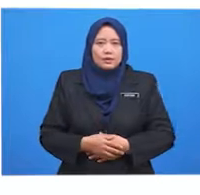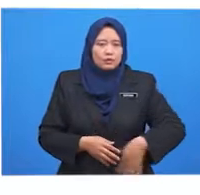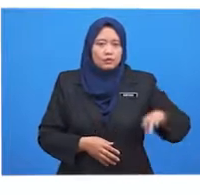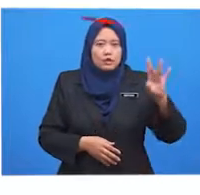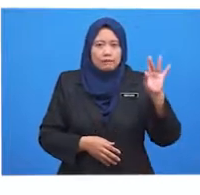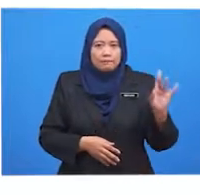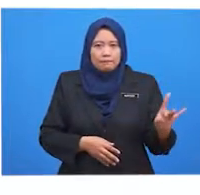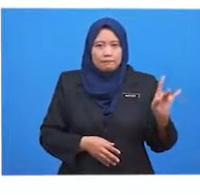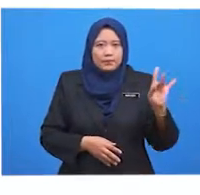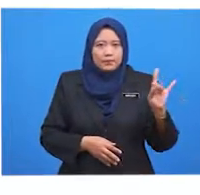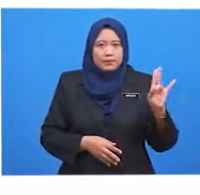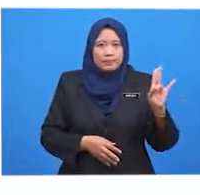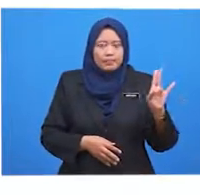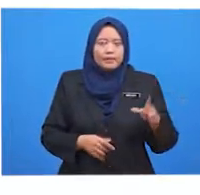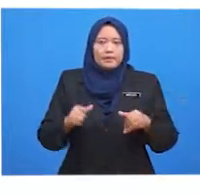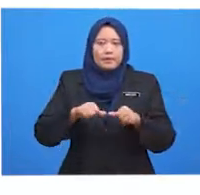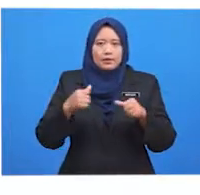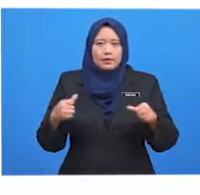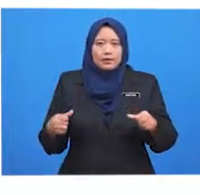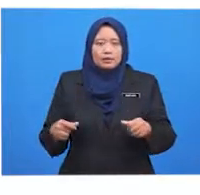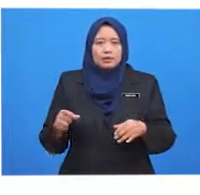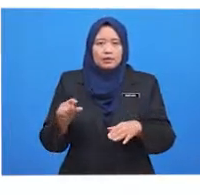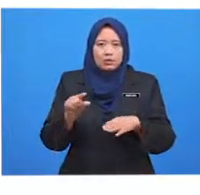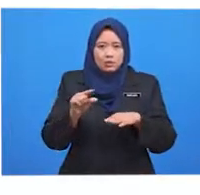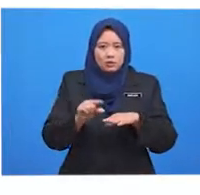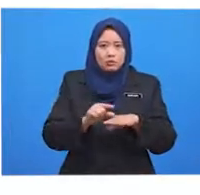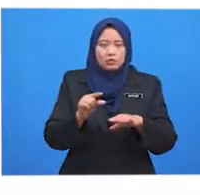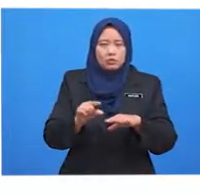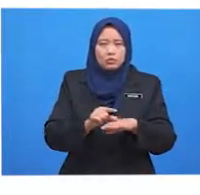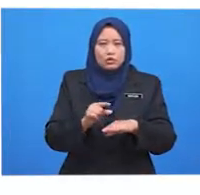8. Elakkan menggunakan alat-alat yang rosak.